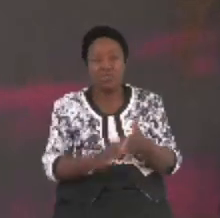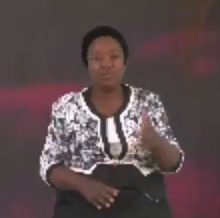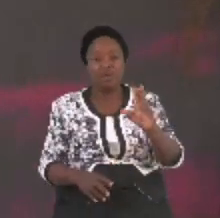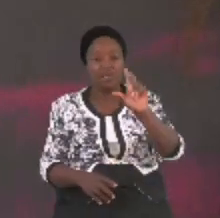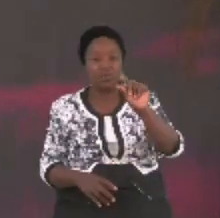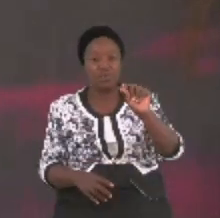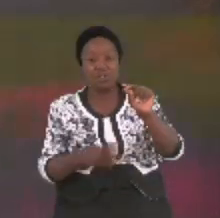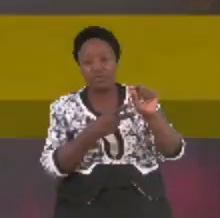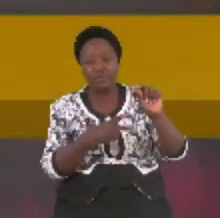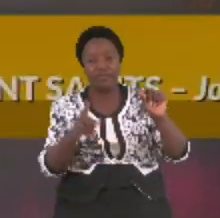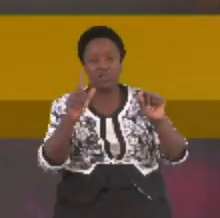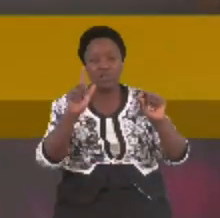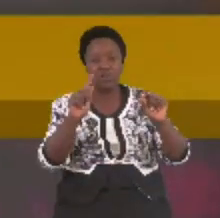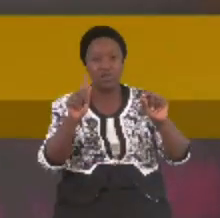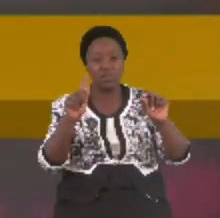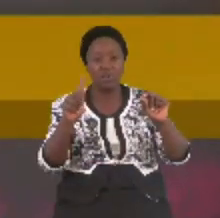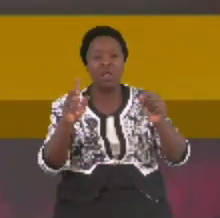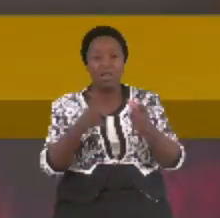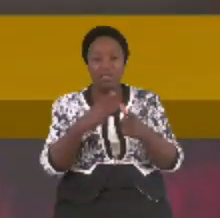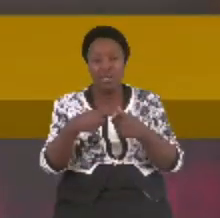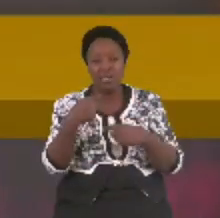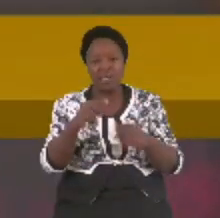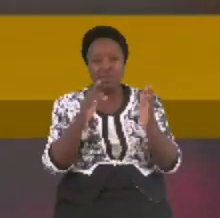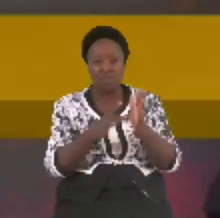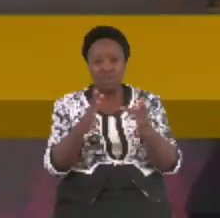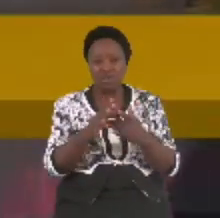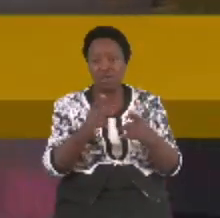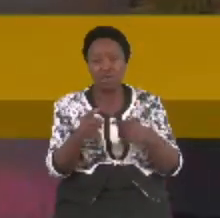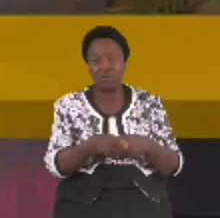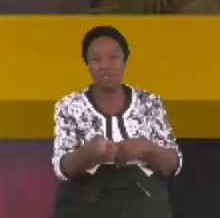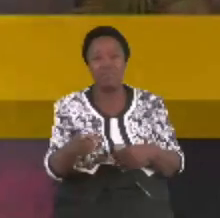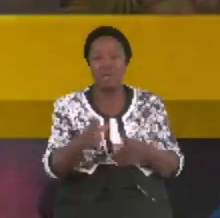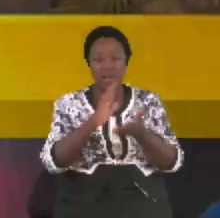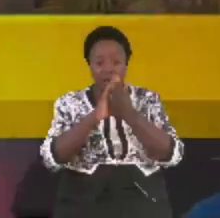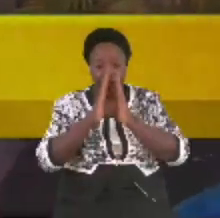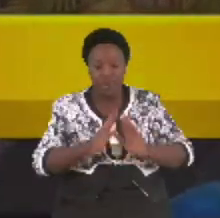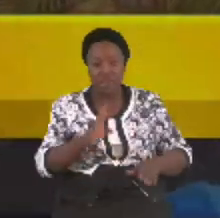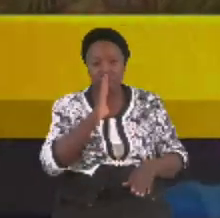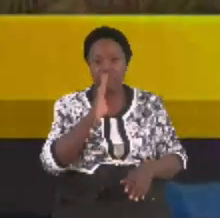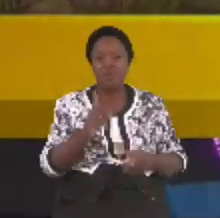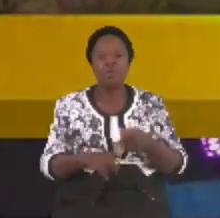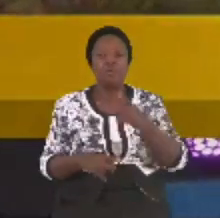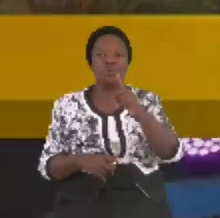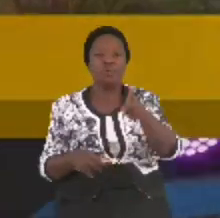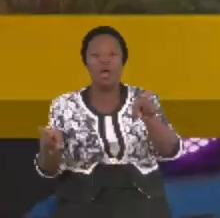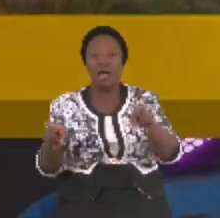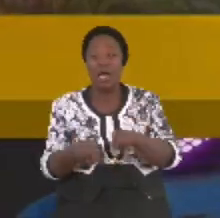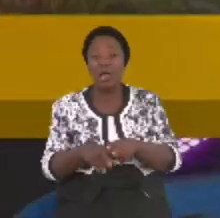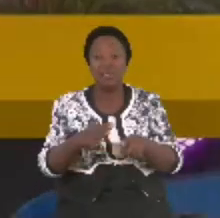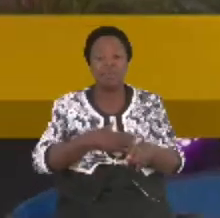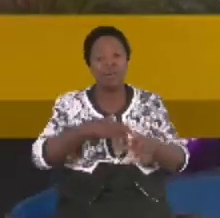Chapitre 20, verset 21. Jésus leur dit de nouveau, la paix soit avec vous. Comme le Père